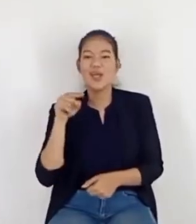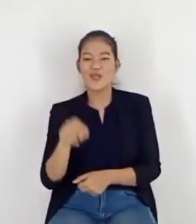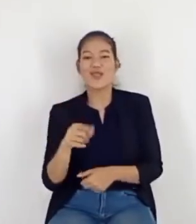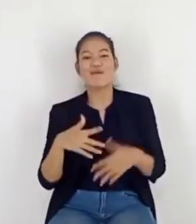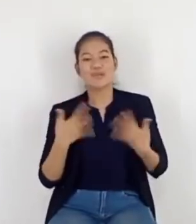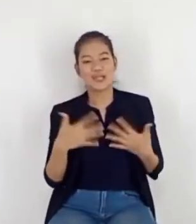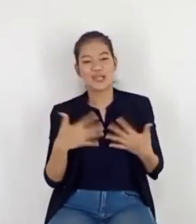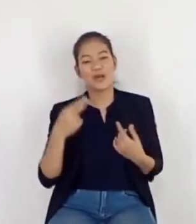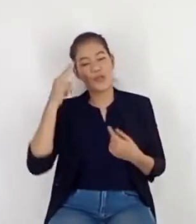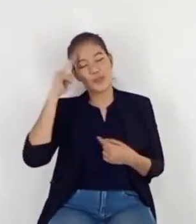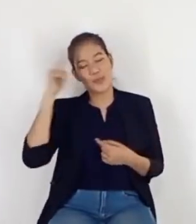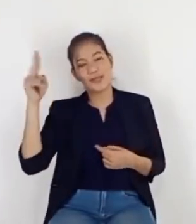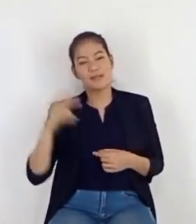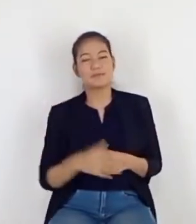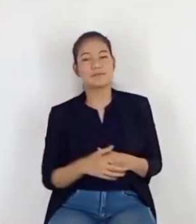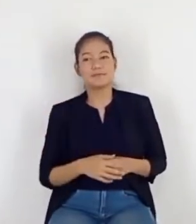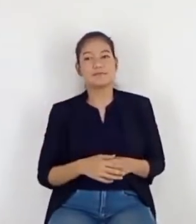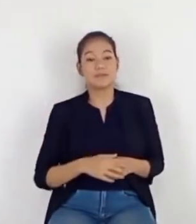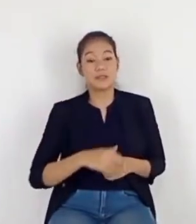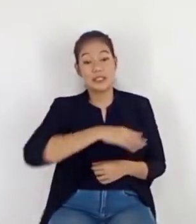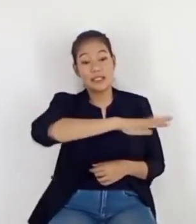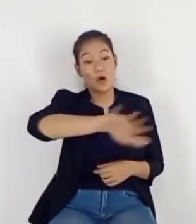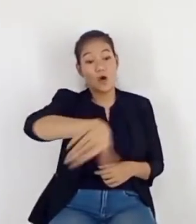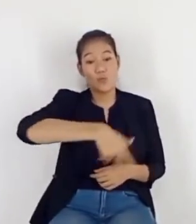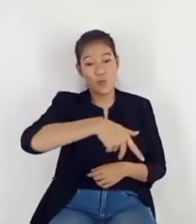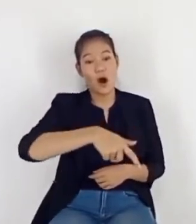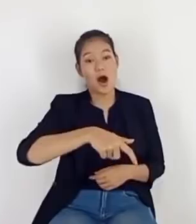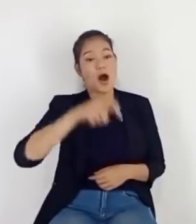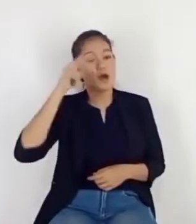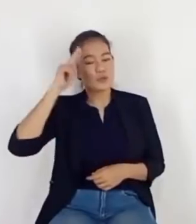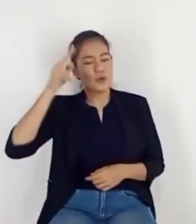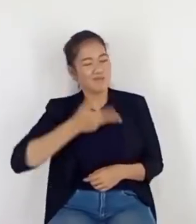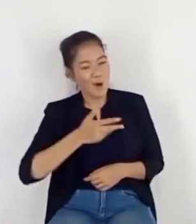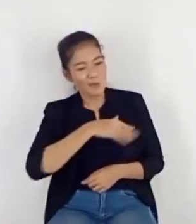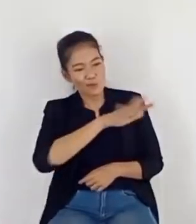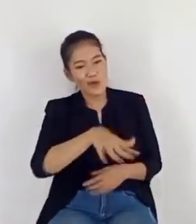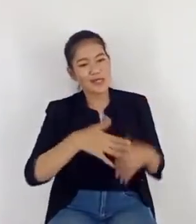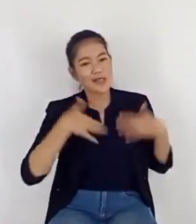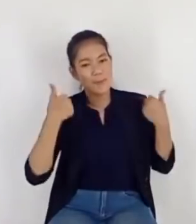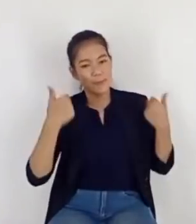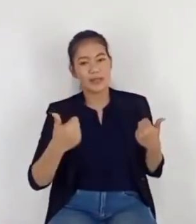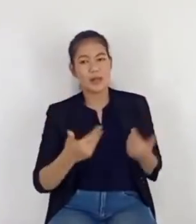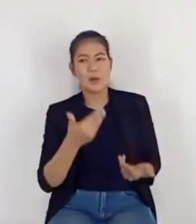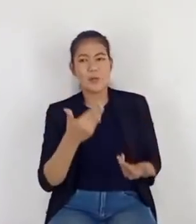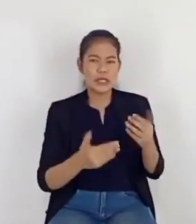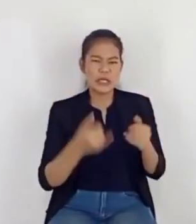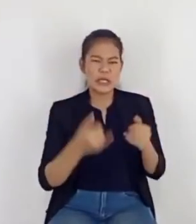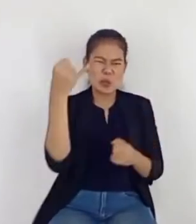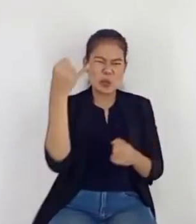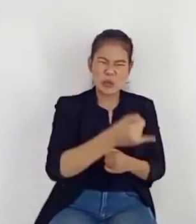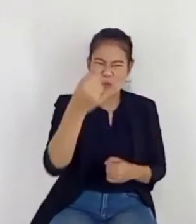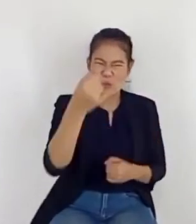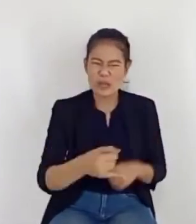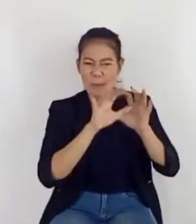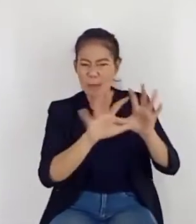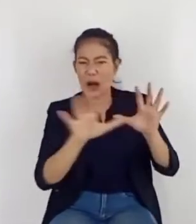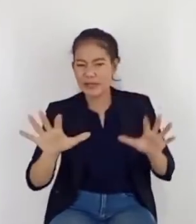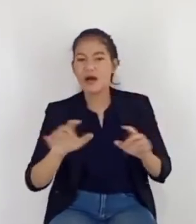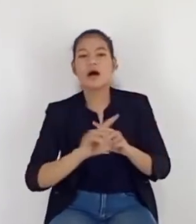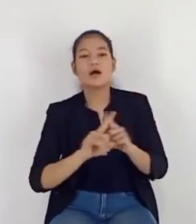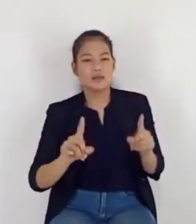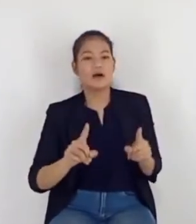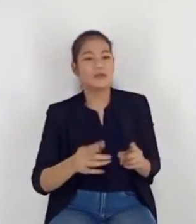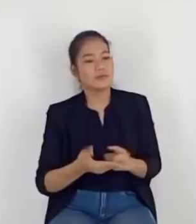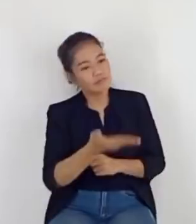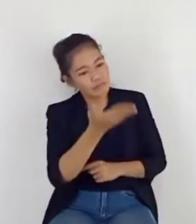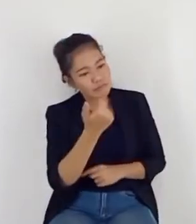dari Tuhan. Semua orang Tuhan ingin selamatkan. Walaupun banyak dosanya, semuanya dinanti